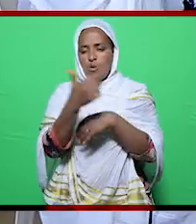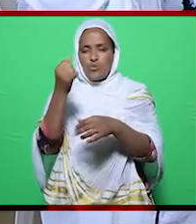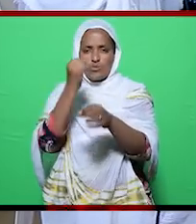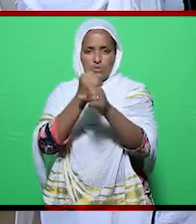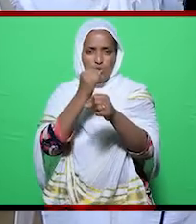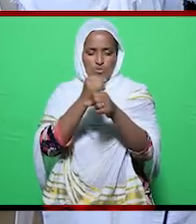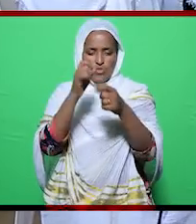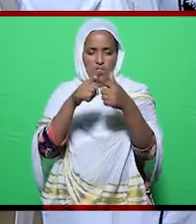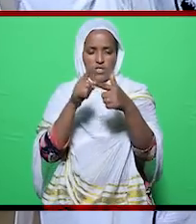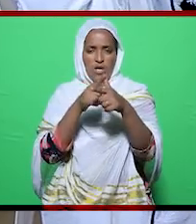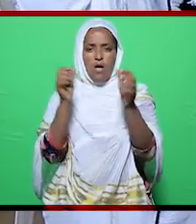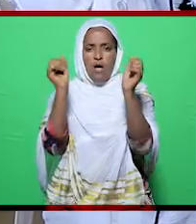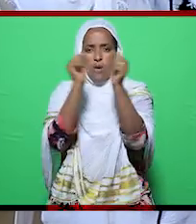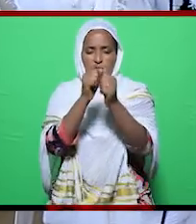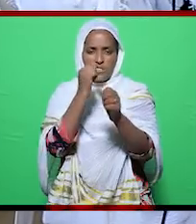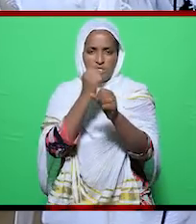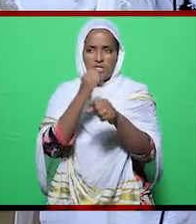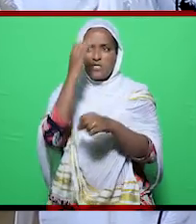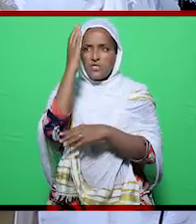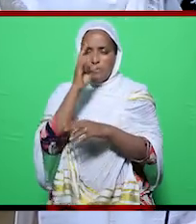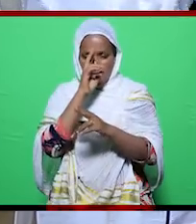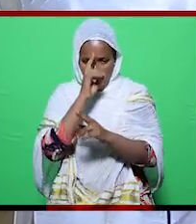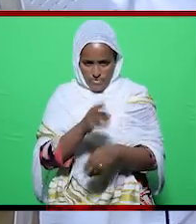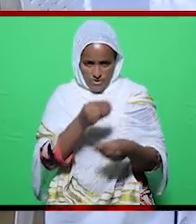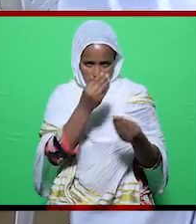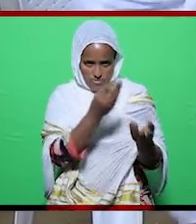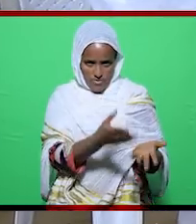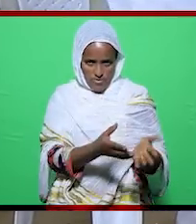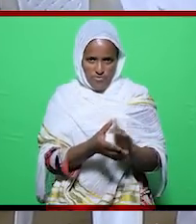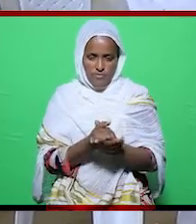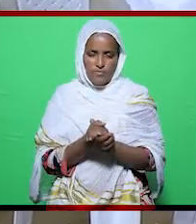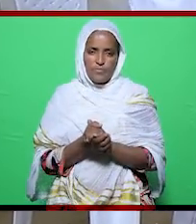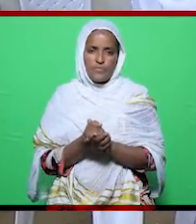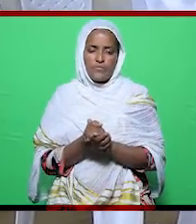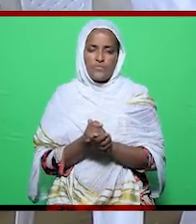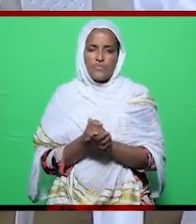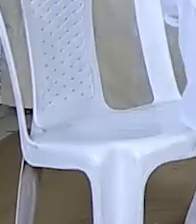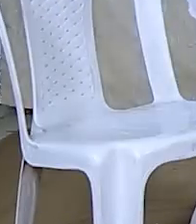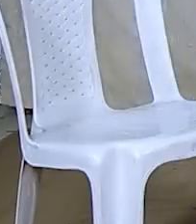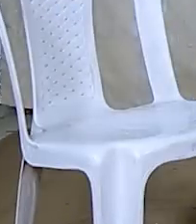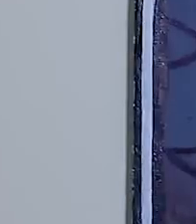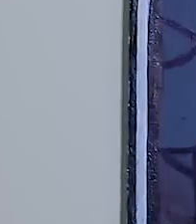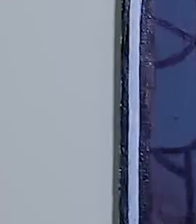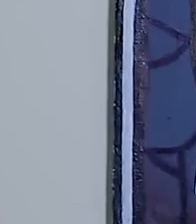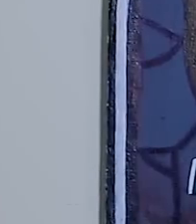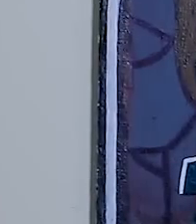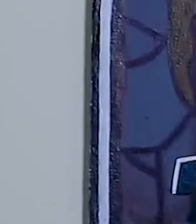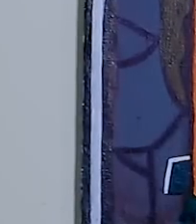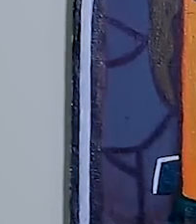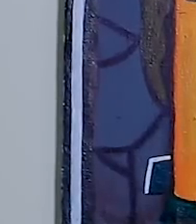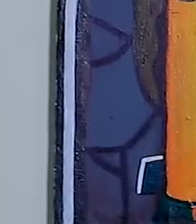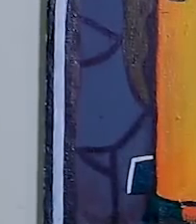ያሰማልን። በእነዚህ ጉዳዮች ላይ ሌሎች ስራዎች እንግዲህ አብረን እንሰራለን። እግዚአብሔር ያክብርልን። እግዚአብሔር ይስጥልን።